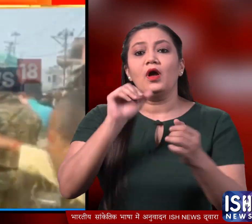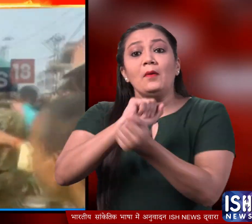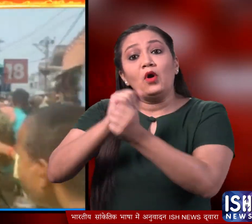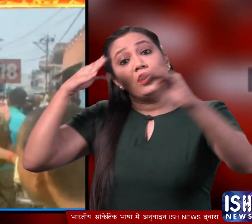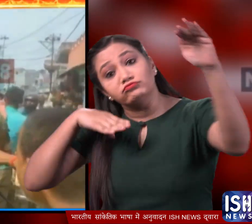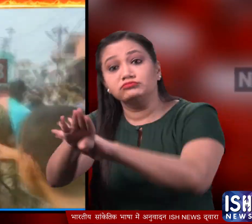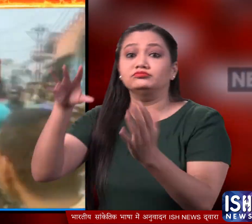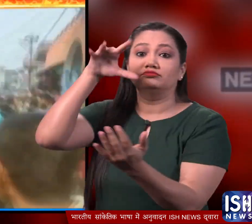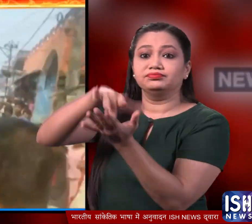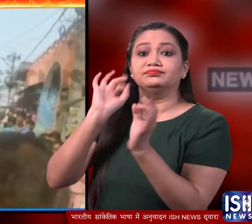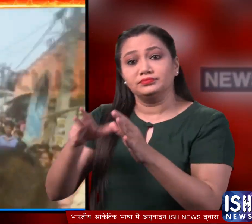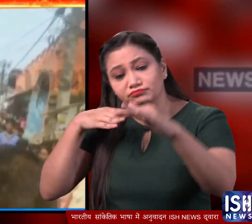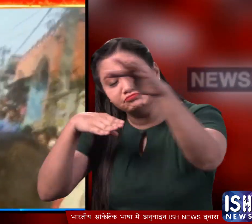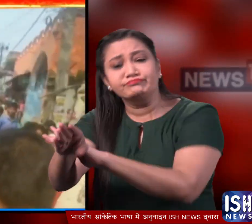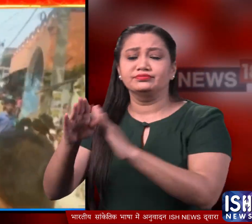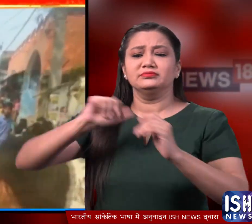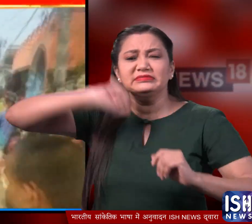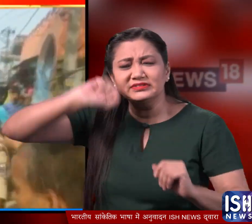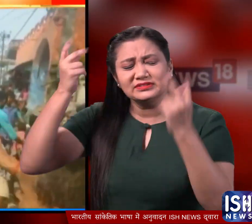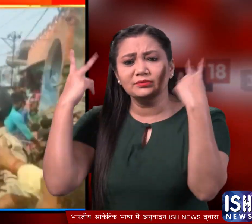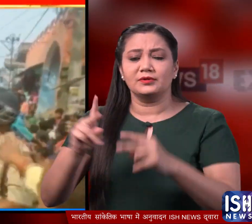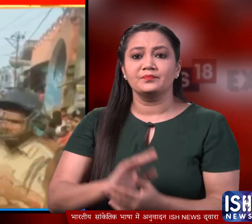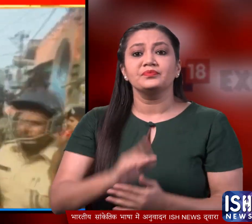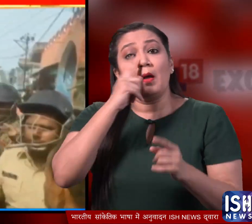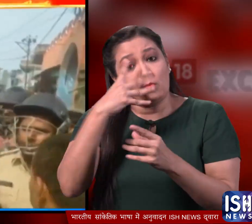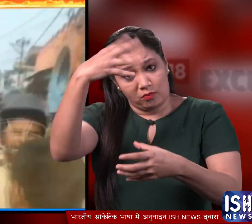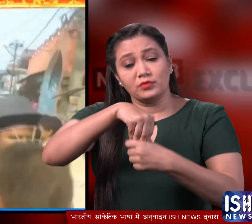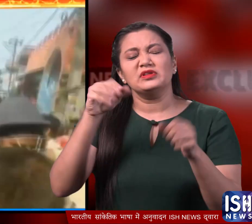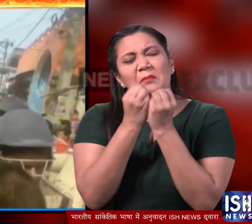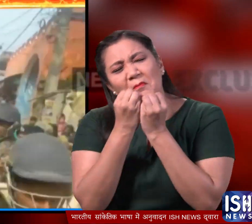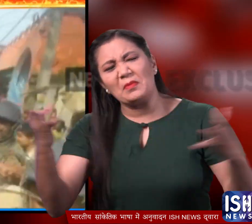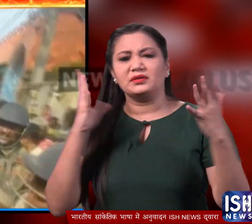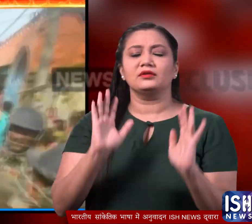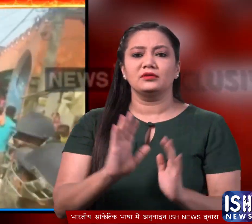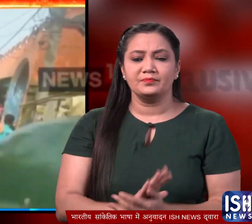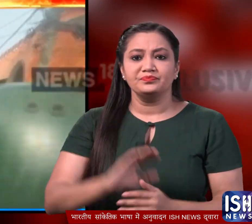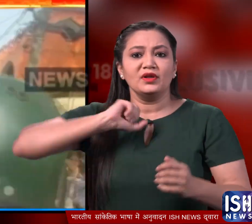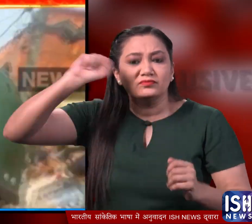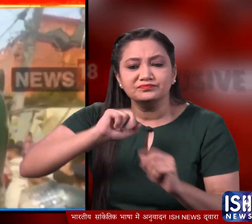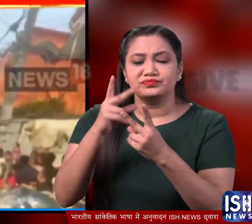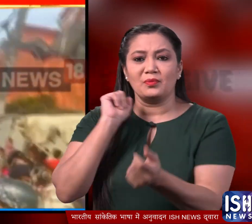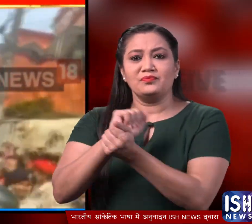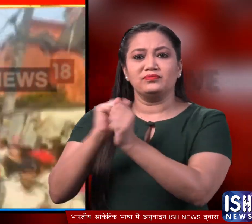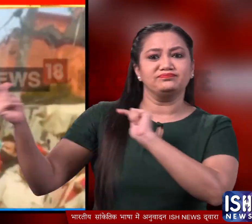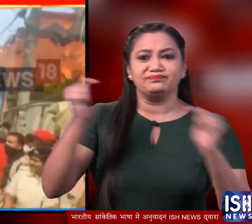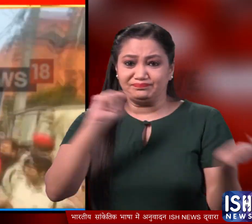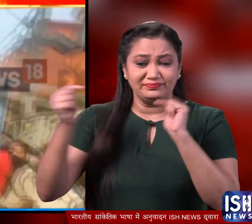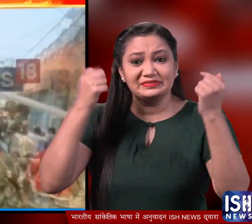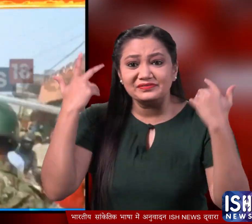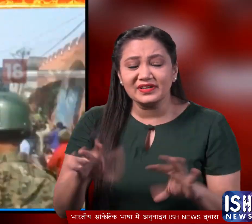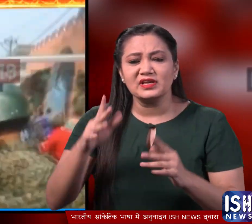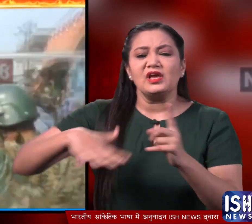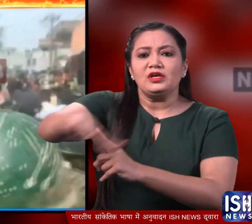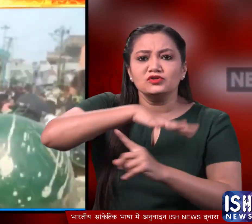جہاں انہوں نے ہنگامہ شروع کر دیا پردرشن کاریوں میں بڑی سنکھیا میں مہلائیں بھی دکھی ان پردرشن کاریوں نے جب پولیس کے جوانوں سے الوجنا شروع کر دیا